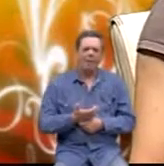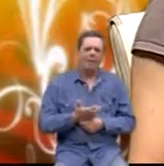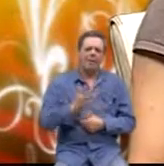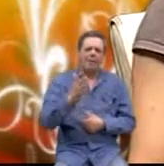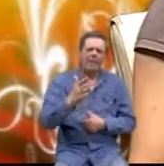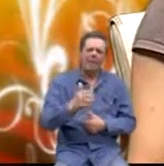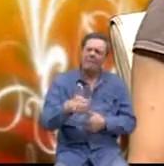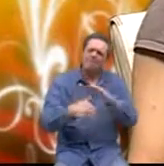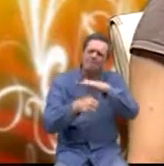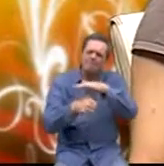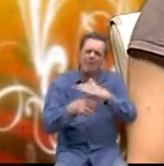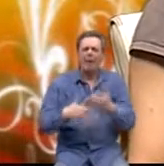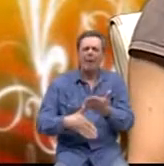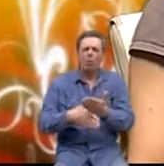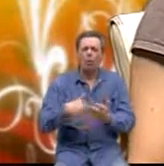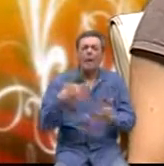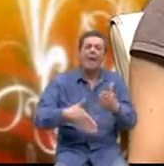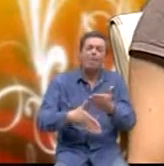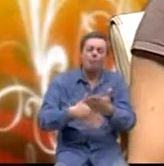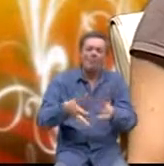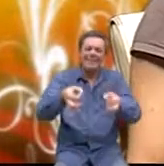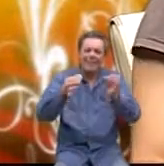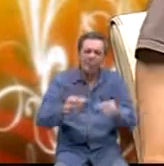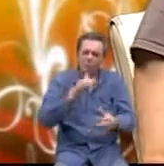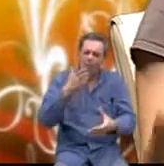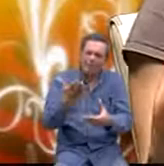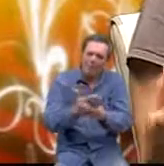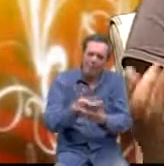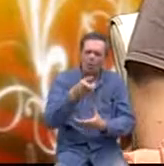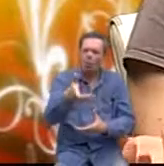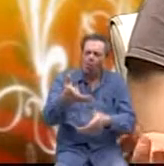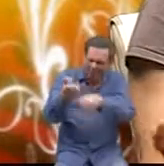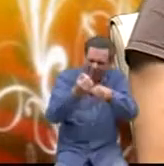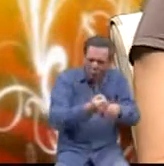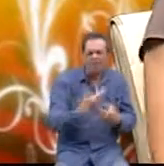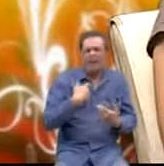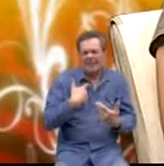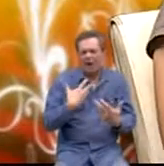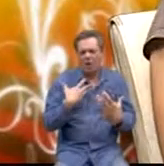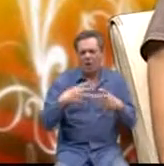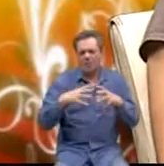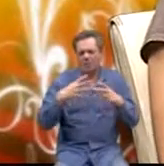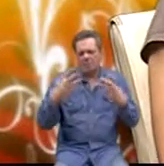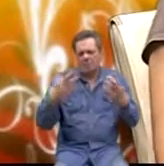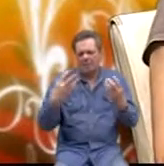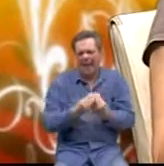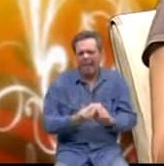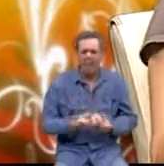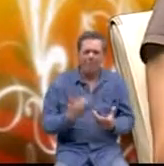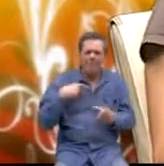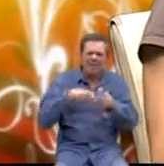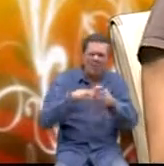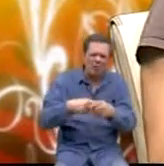njezina nekakva primarna potreba je ta potreba za sigurnosti i pripadnosti koju ona zapravo zapravo crpi iz zajednice. Mi se trenutno, ne znam, vežemo jako za